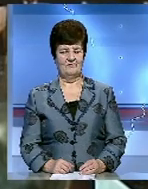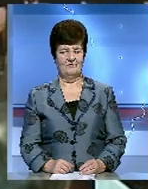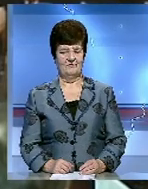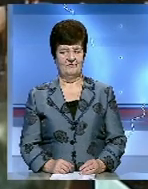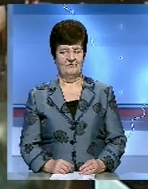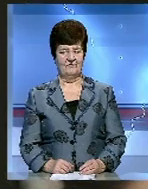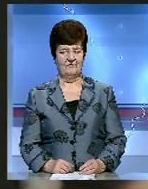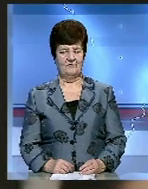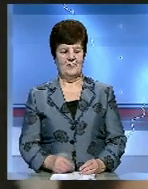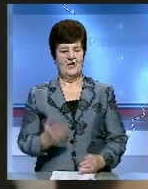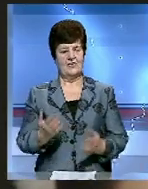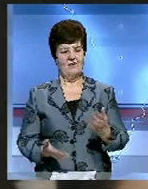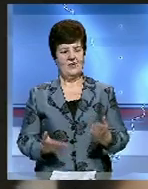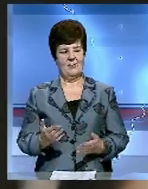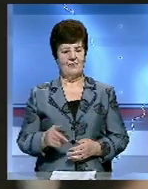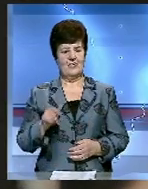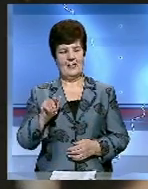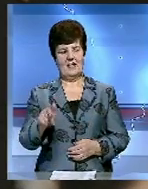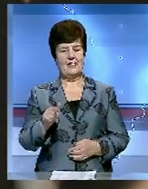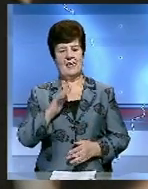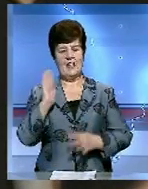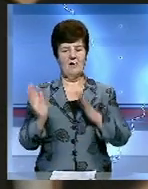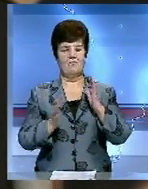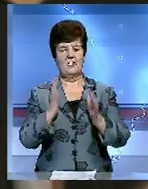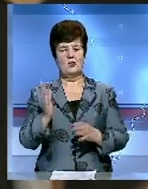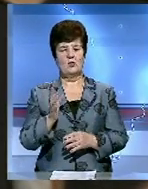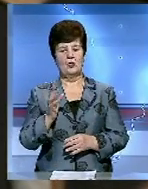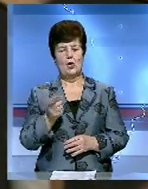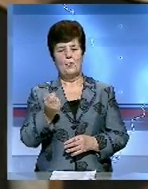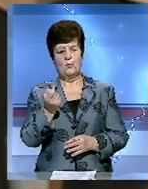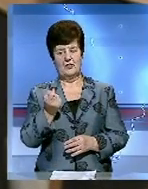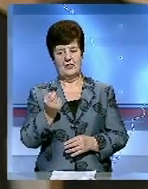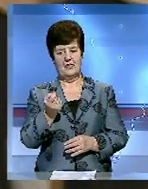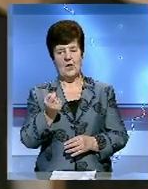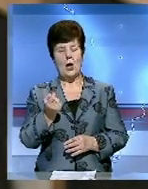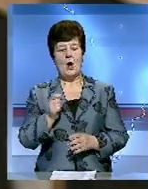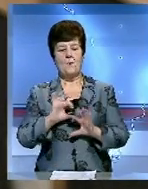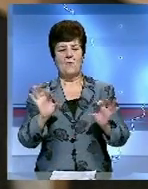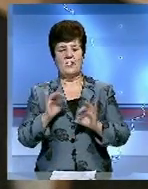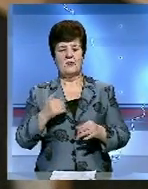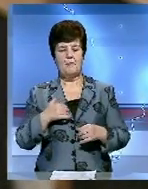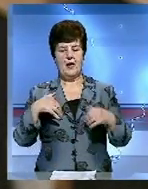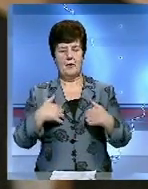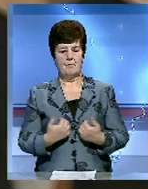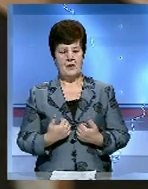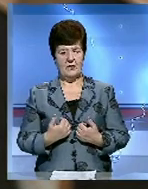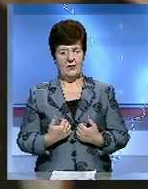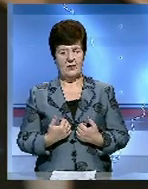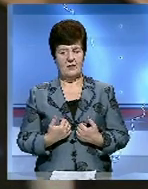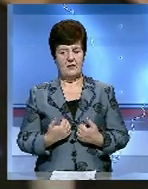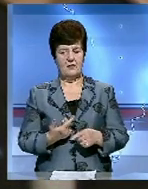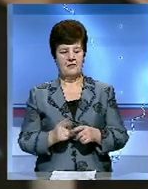De va veni la tine vântul, purtând povestea mea amară, jelitul lui să nu te